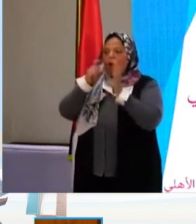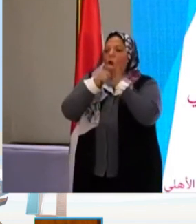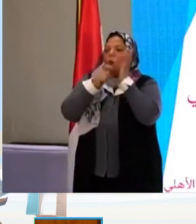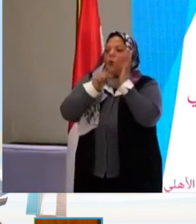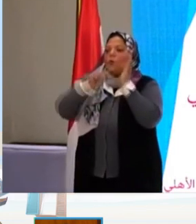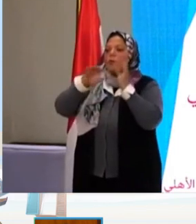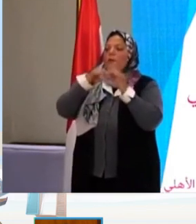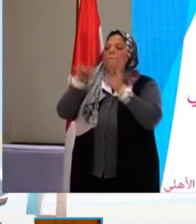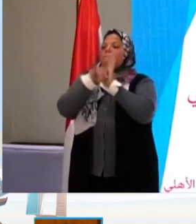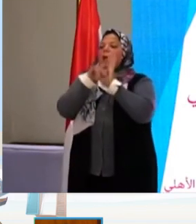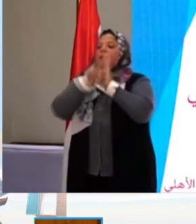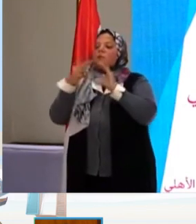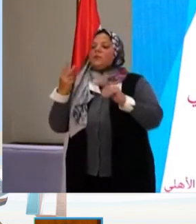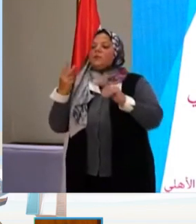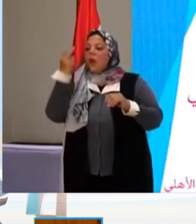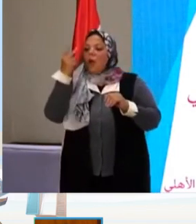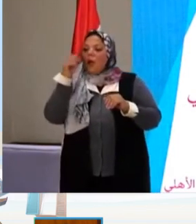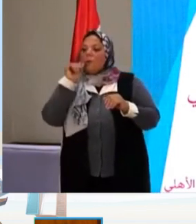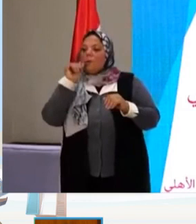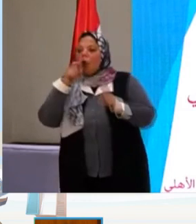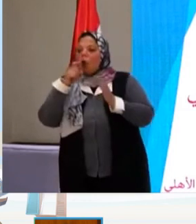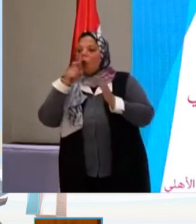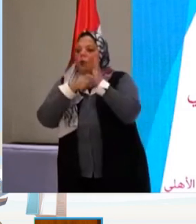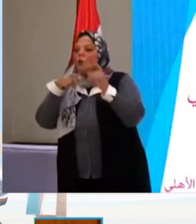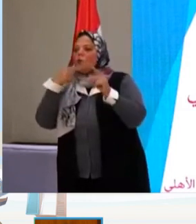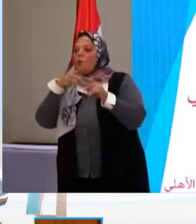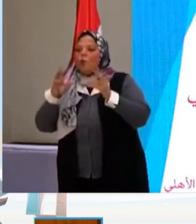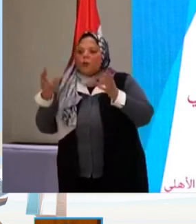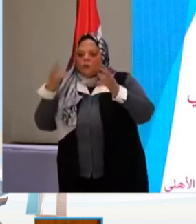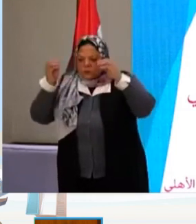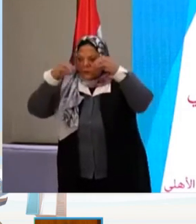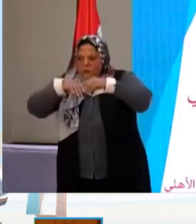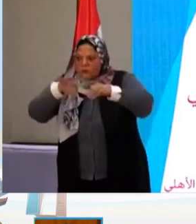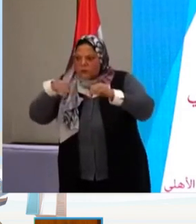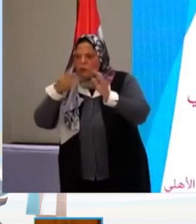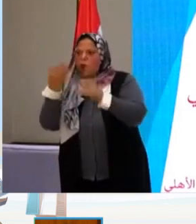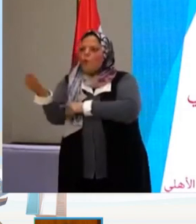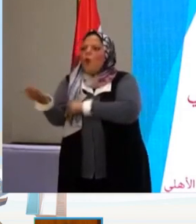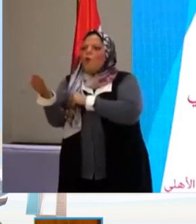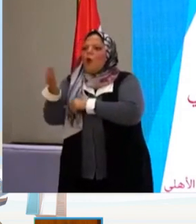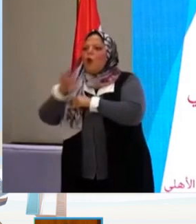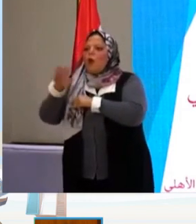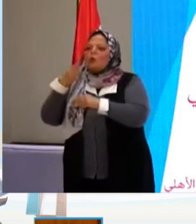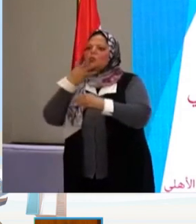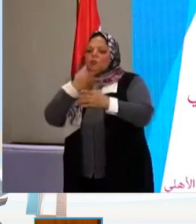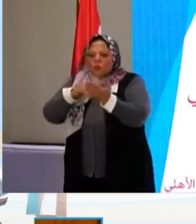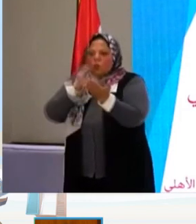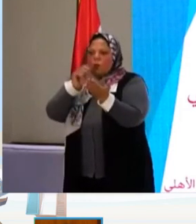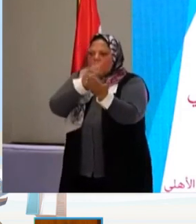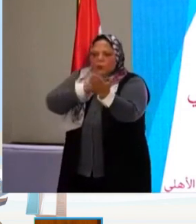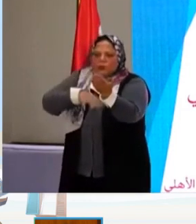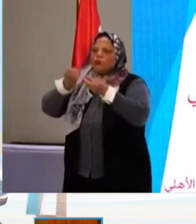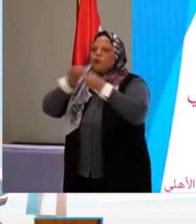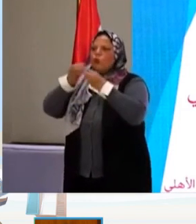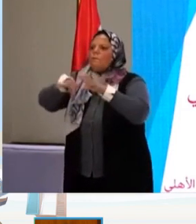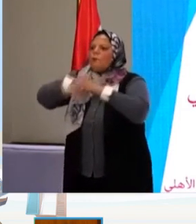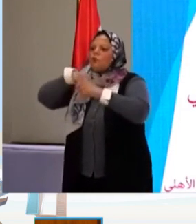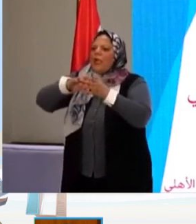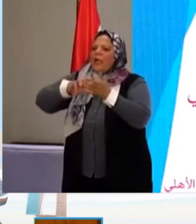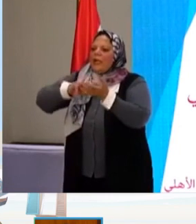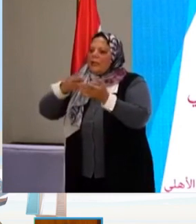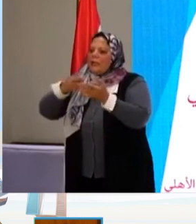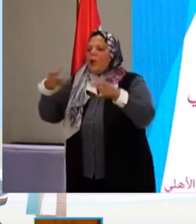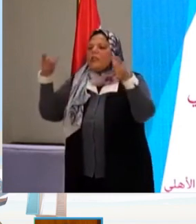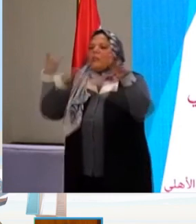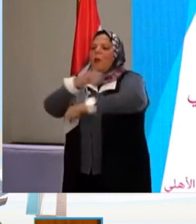اتبنى على فلسفه من الشراكه بين الحكومه وبين مؤسسات المجتمع الاهلي في العمل بعد تحقيق التنميه المستدامه. في عديد